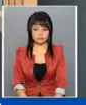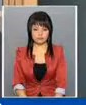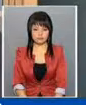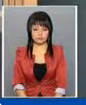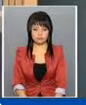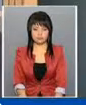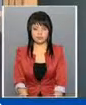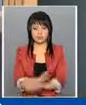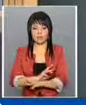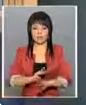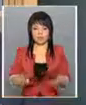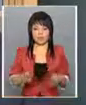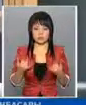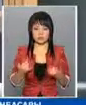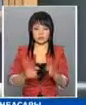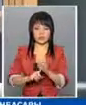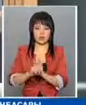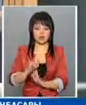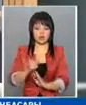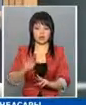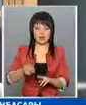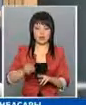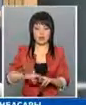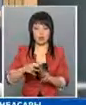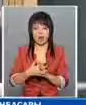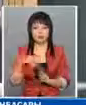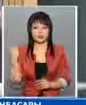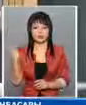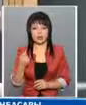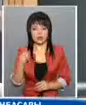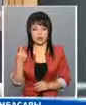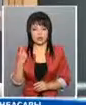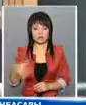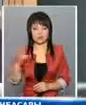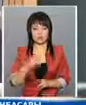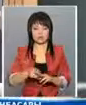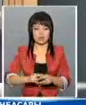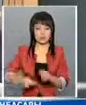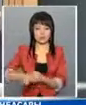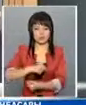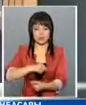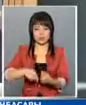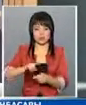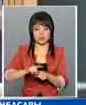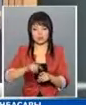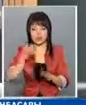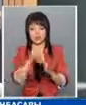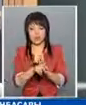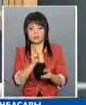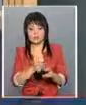Министрлік осыдан бастап ауыл шаруашылықтарға солардың бизнестеріне